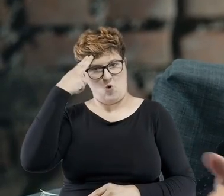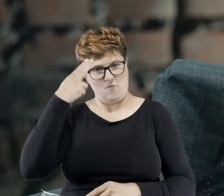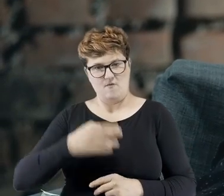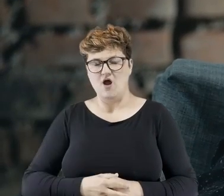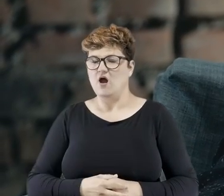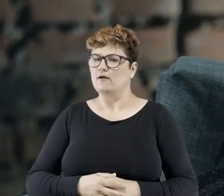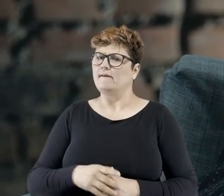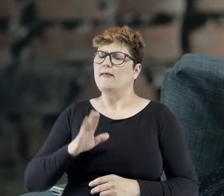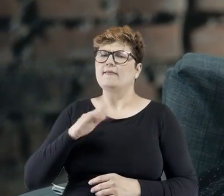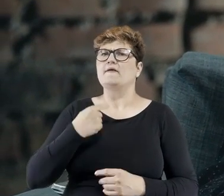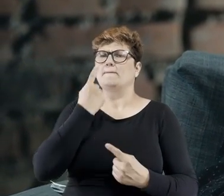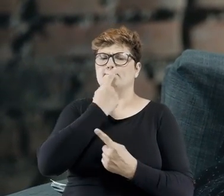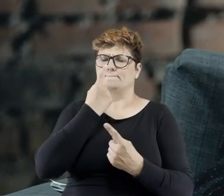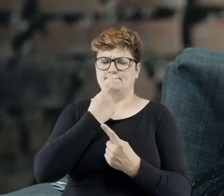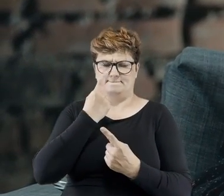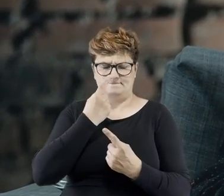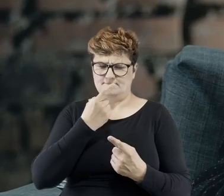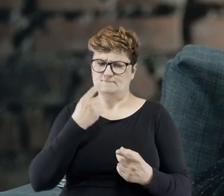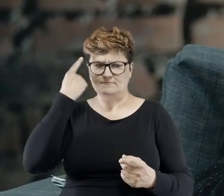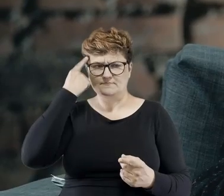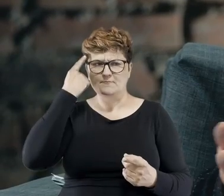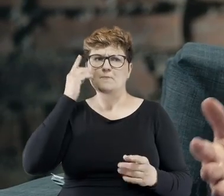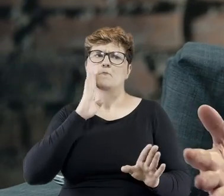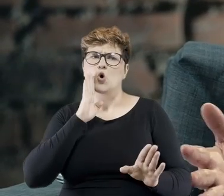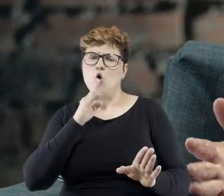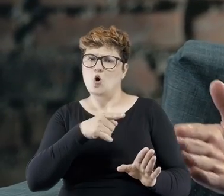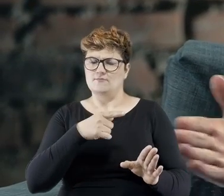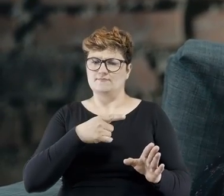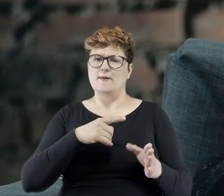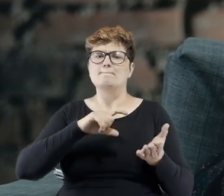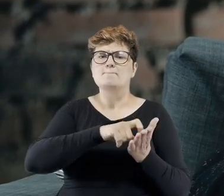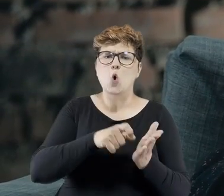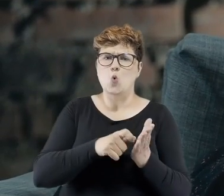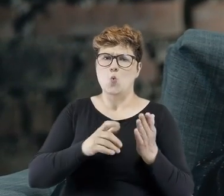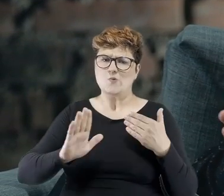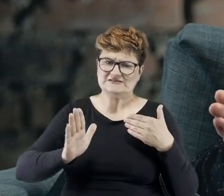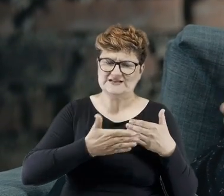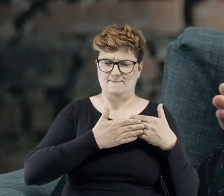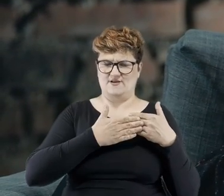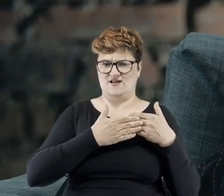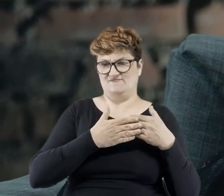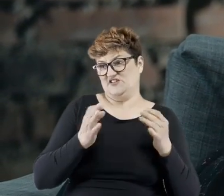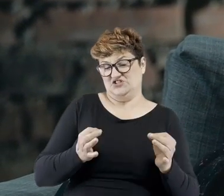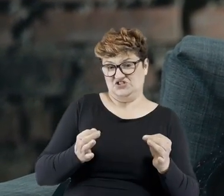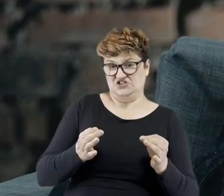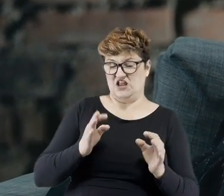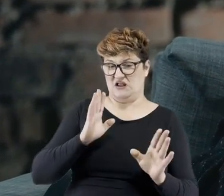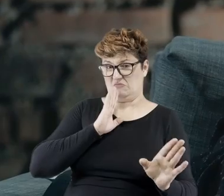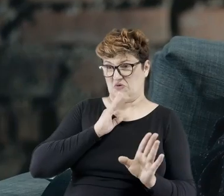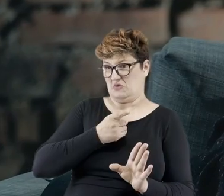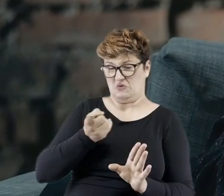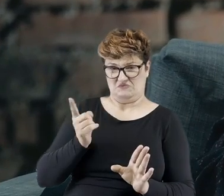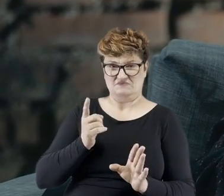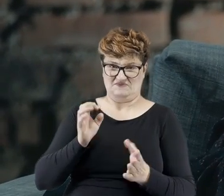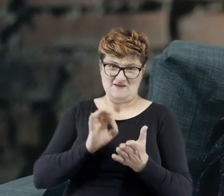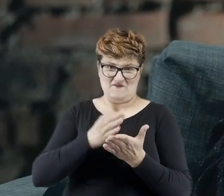kiedyś zastanawiałam się, że przypomina w tym jakby w takim zamknięciu w pokoju, właściwie dzisiaj współcześnie różnych,